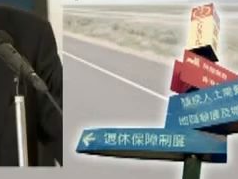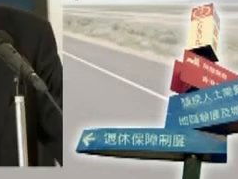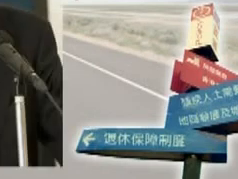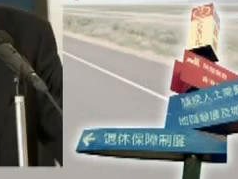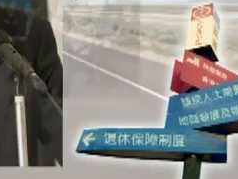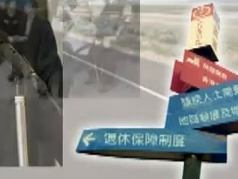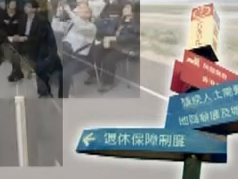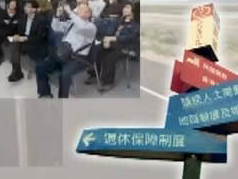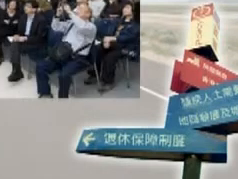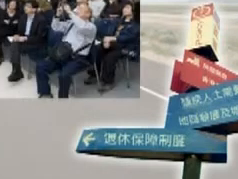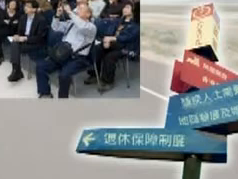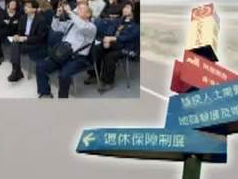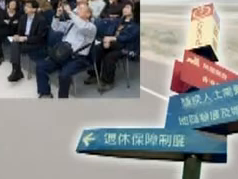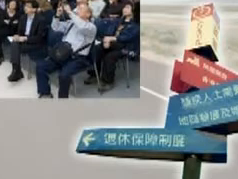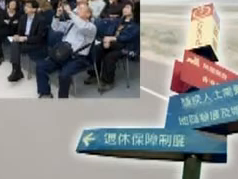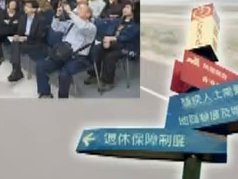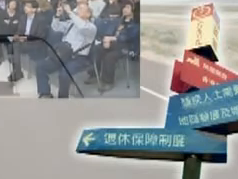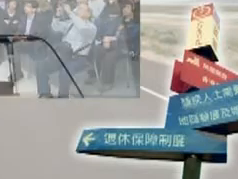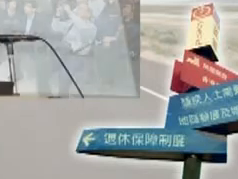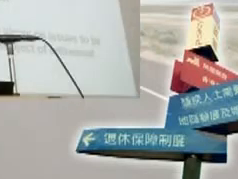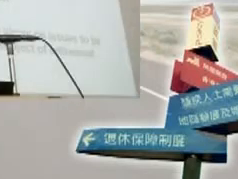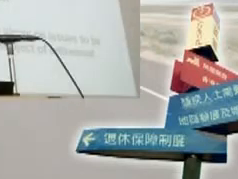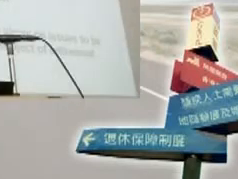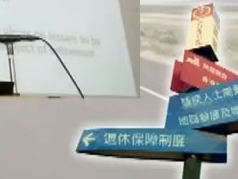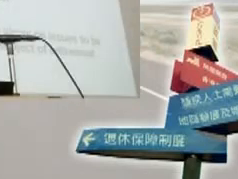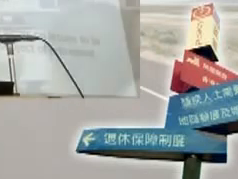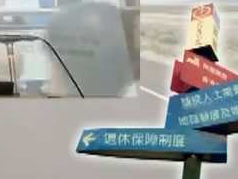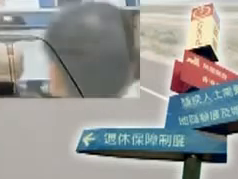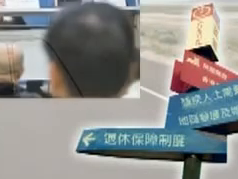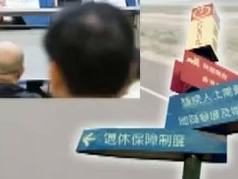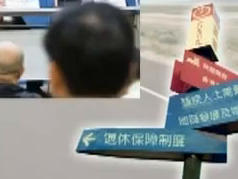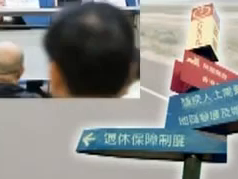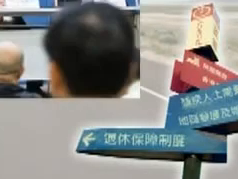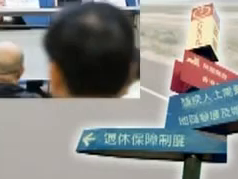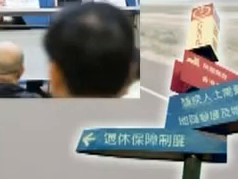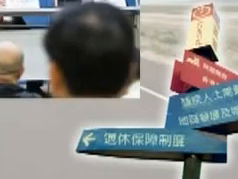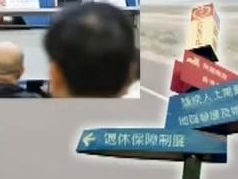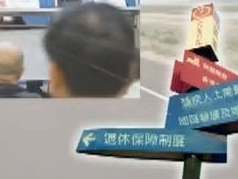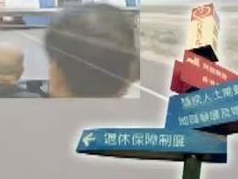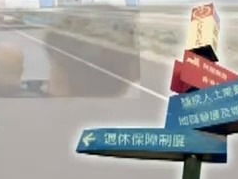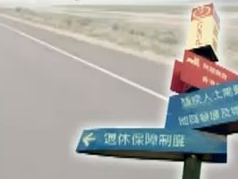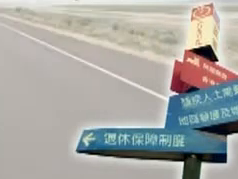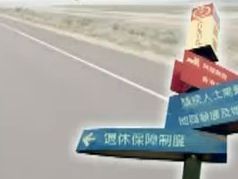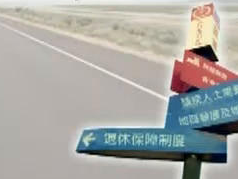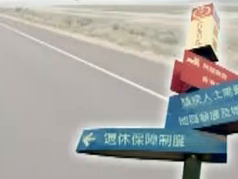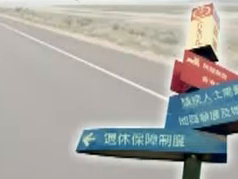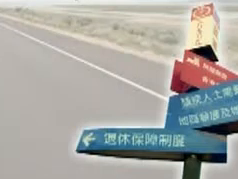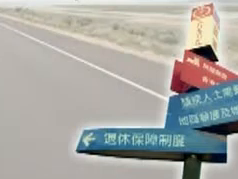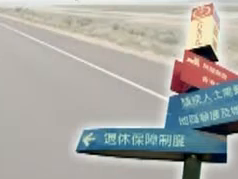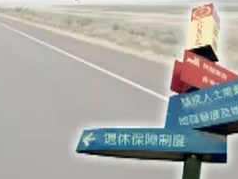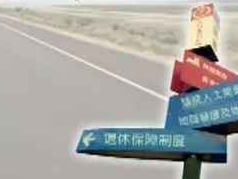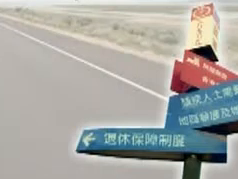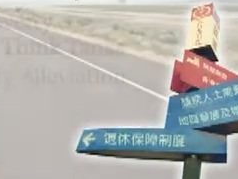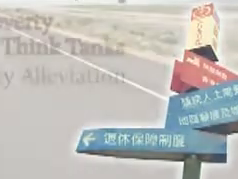辑，并请来来自各界界别的嘉宾就这个问题进行深入讨论。有兴趣的朋友请留